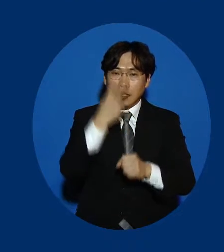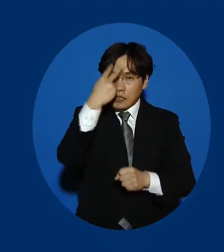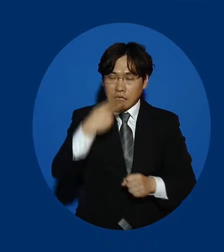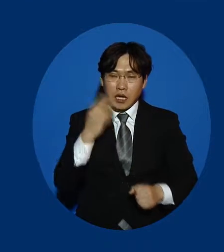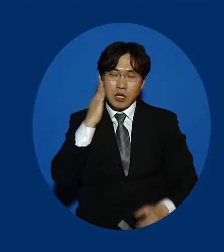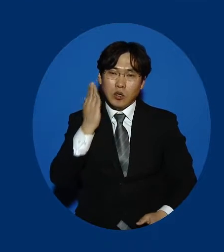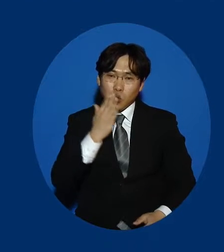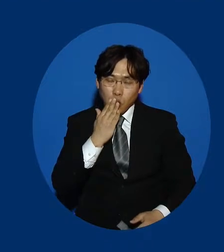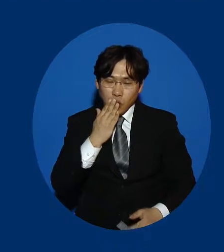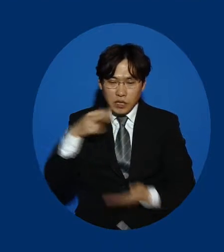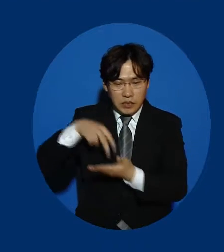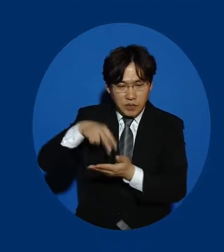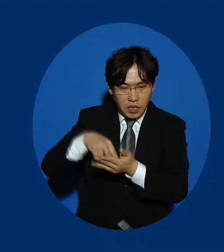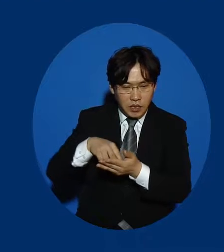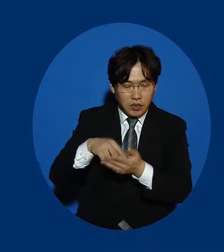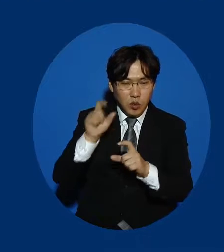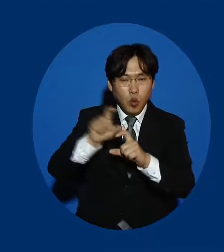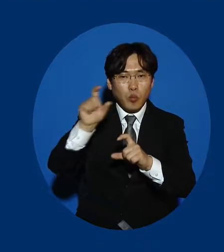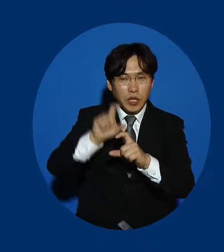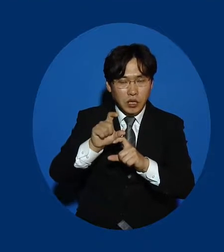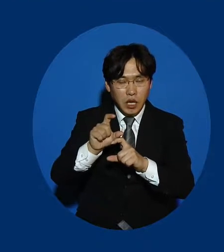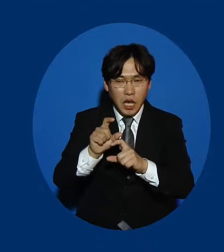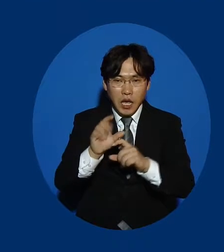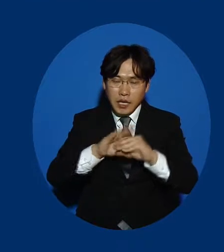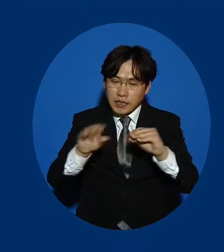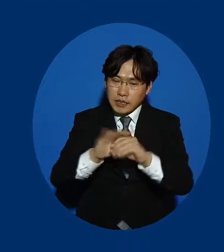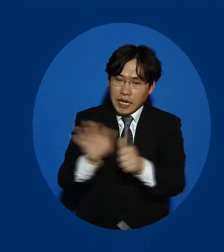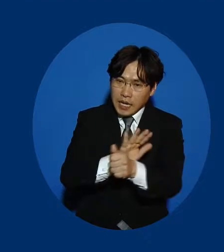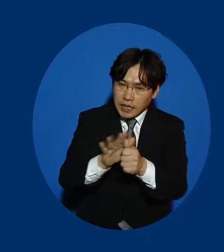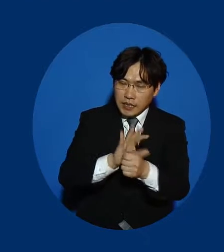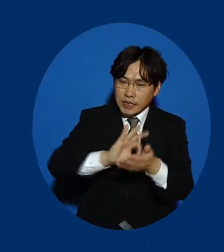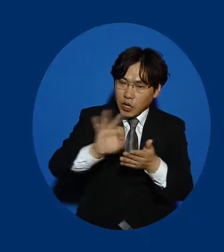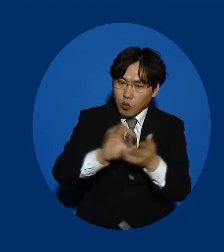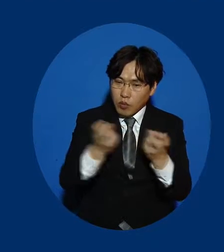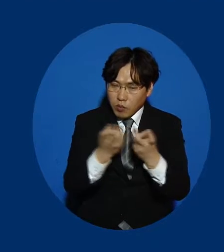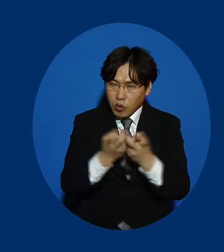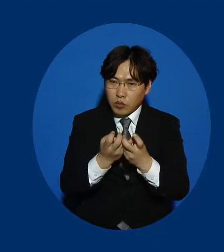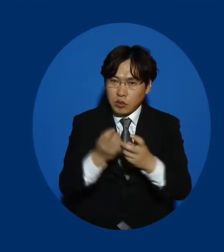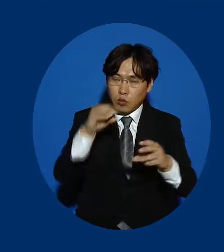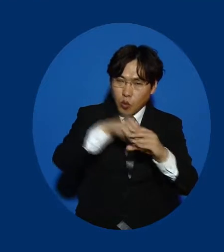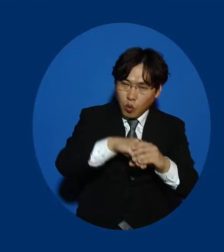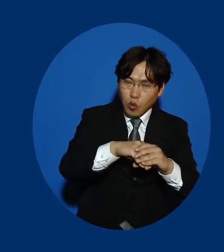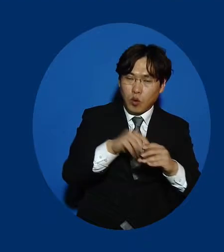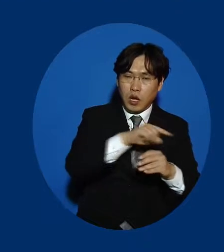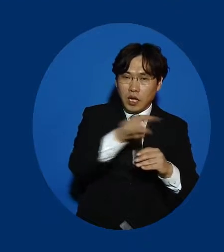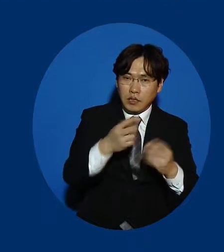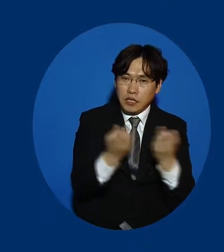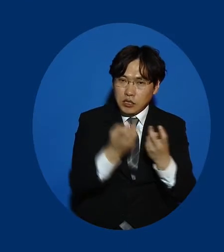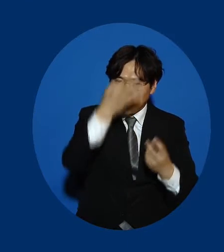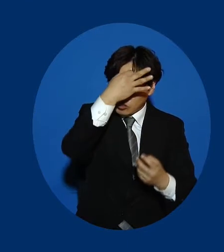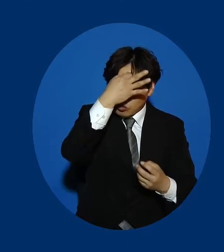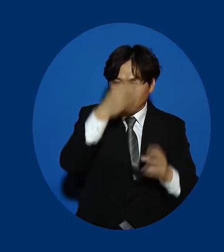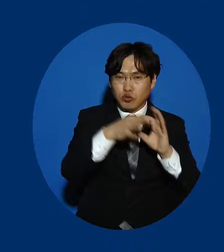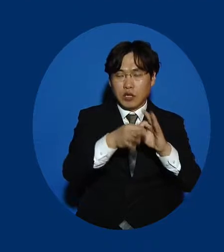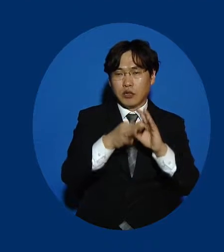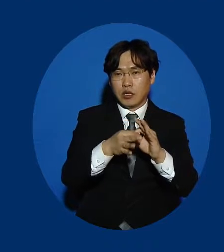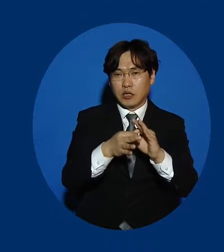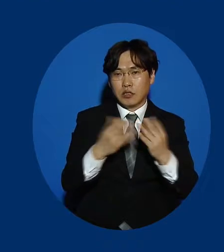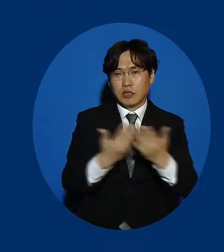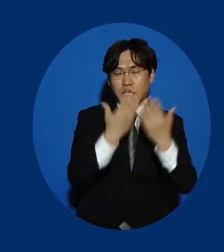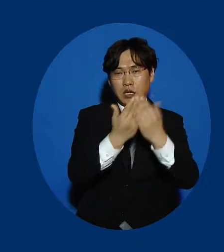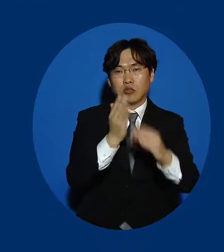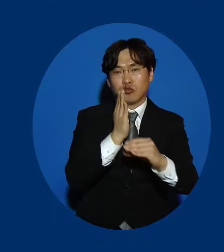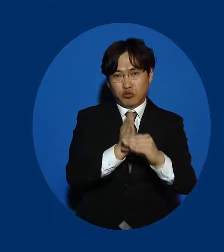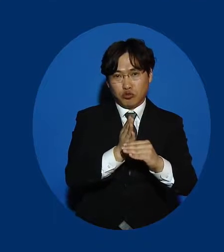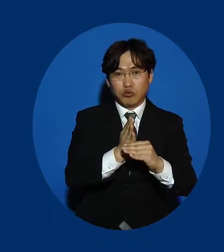거죠, 민간 영역에서. 뭐 요거는 그 중복 장애 영역, 시청각 장애인용 이 소통 기구입니다. 이런 기구들이